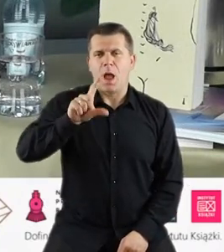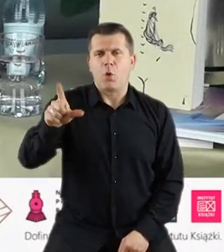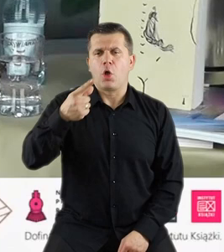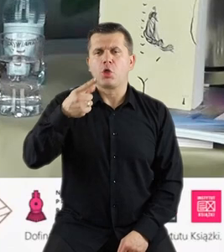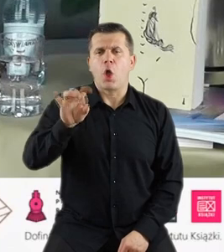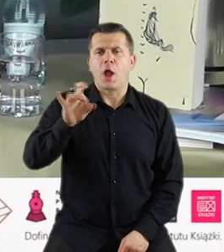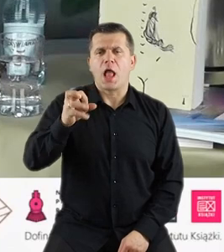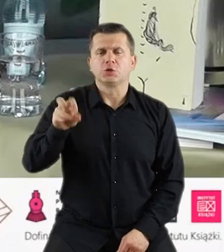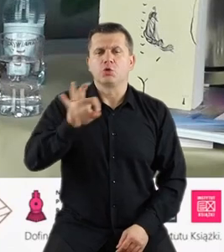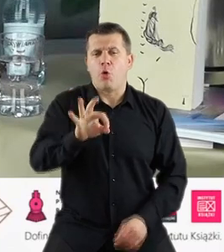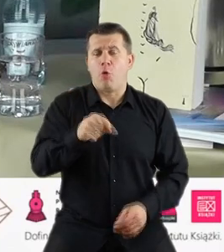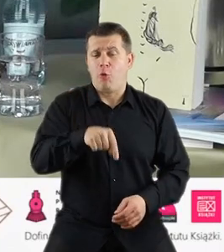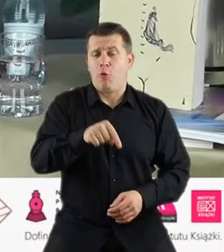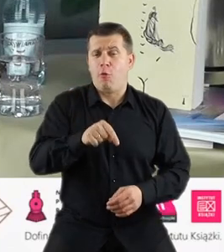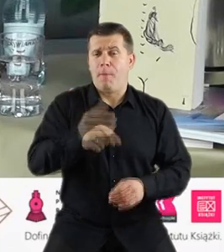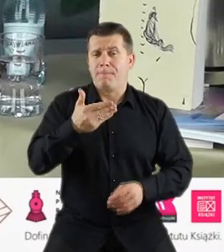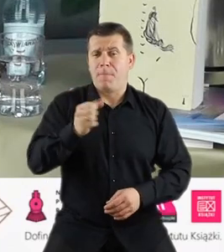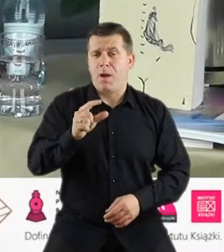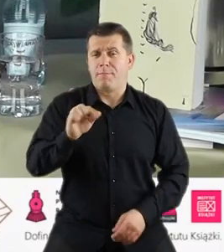Tubaczyńskim o mapie.